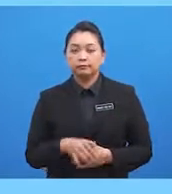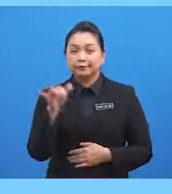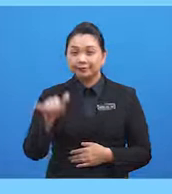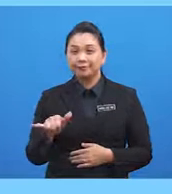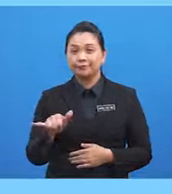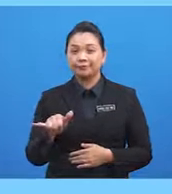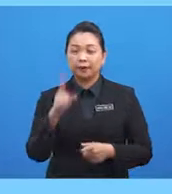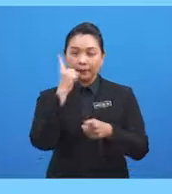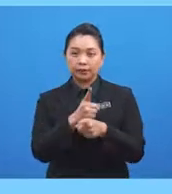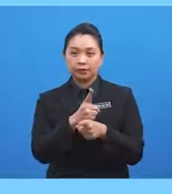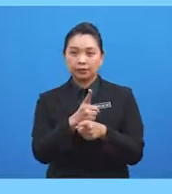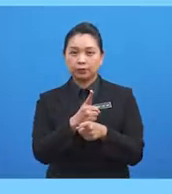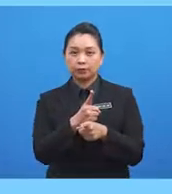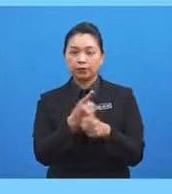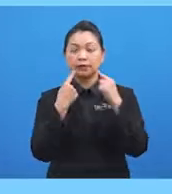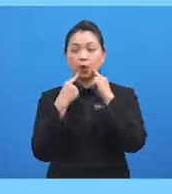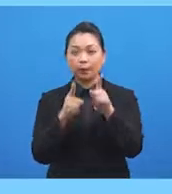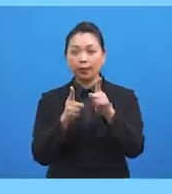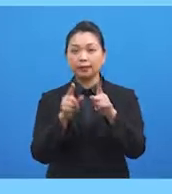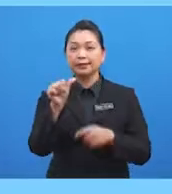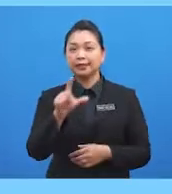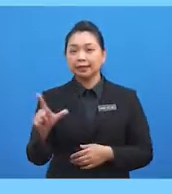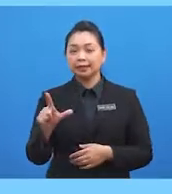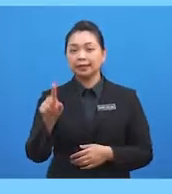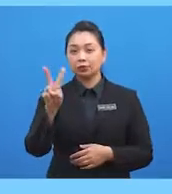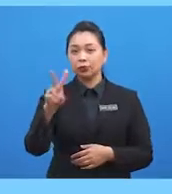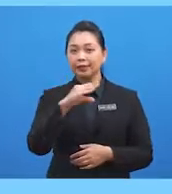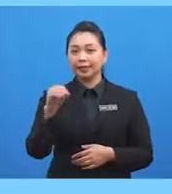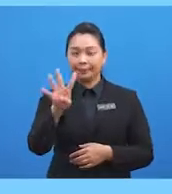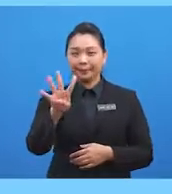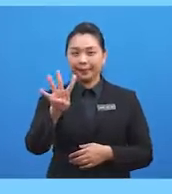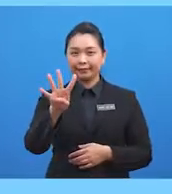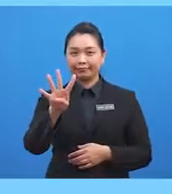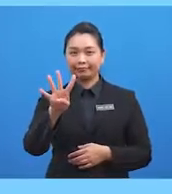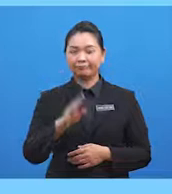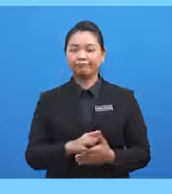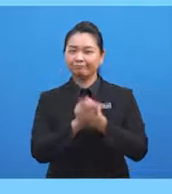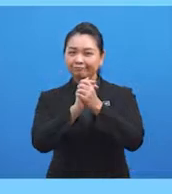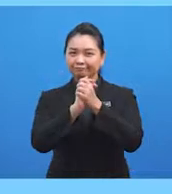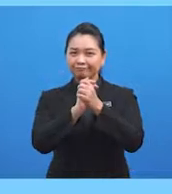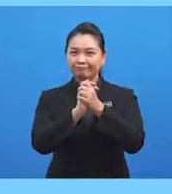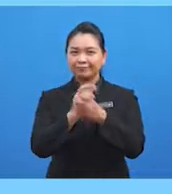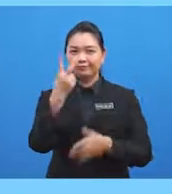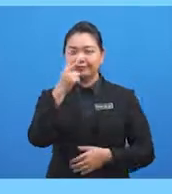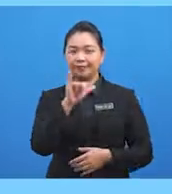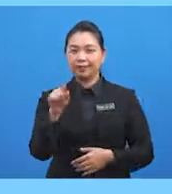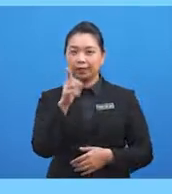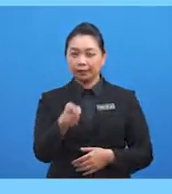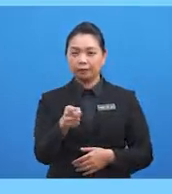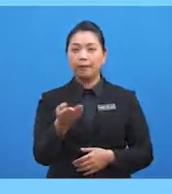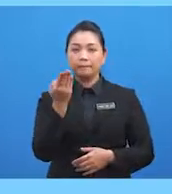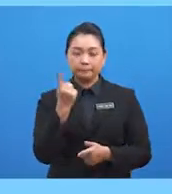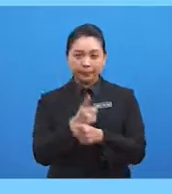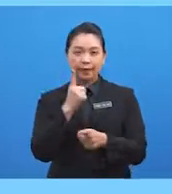Ya, betul. Jawapannya ialah 2 dan 4. Tahniah. Nampaknya kamu